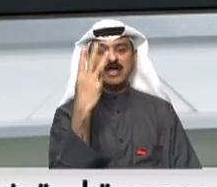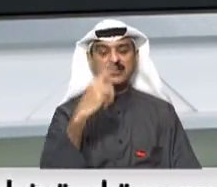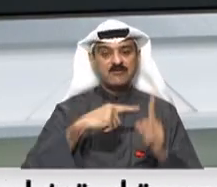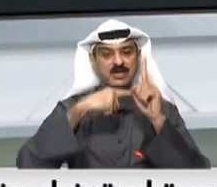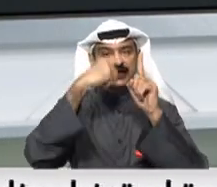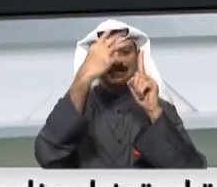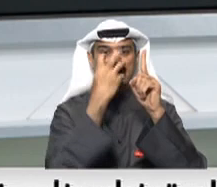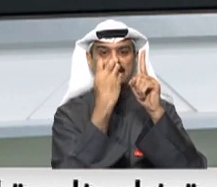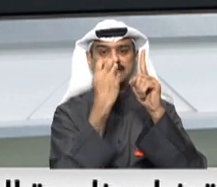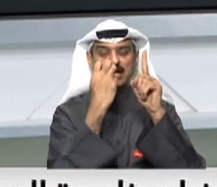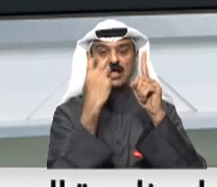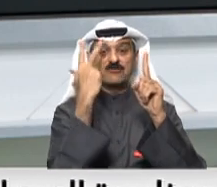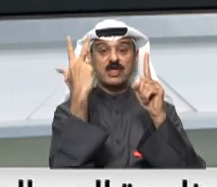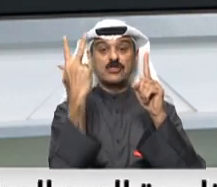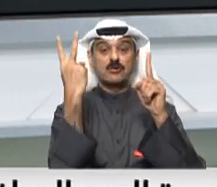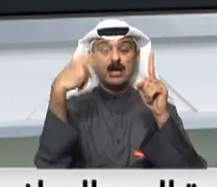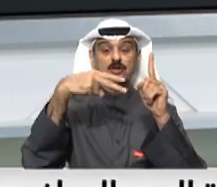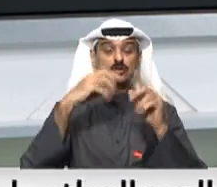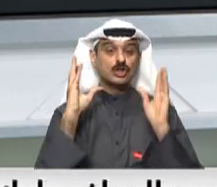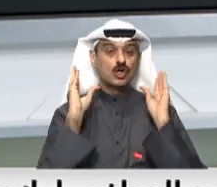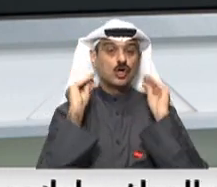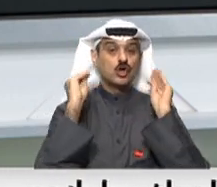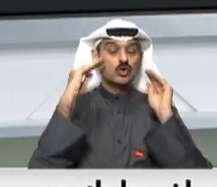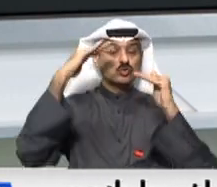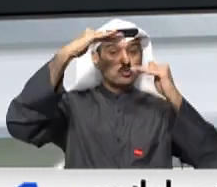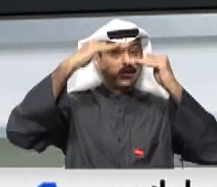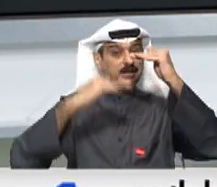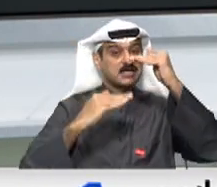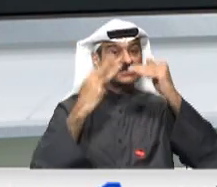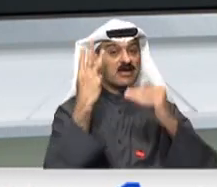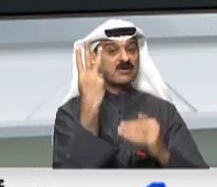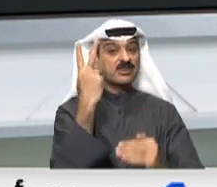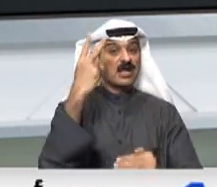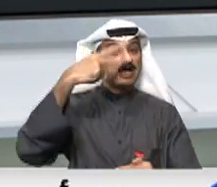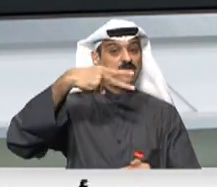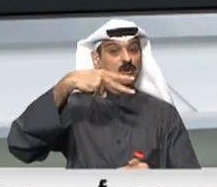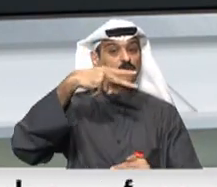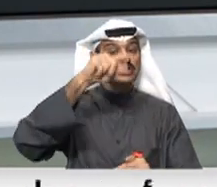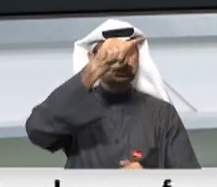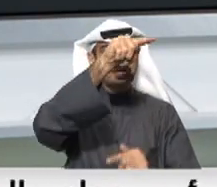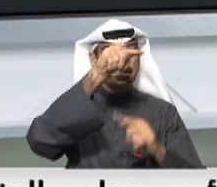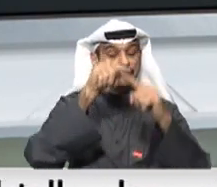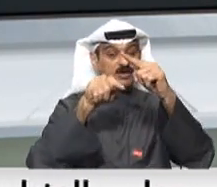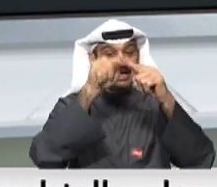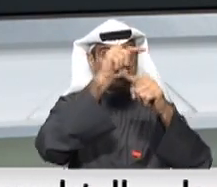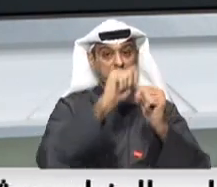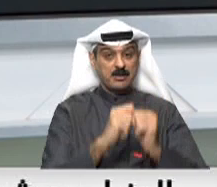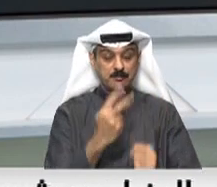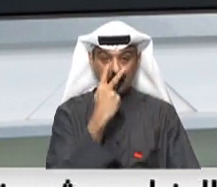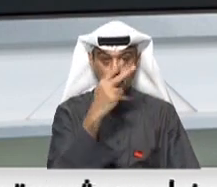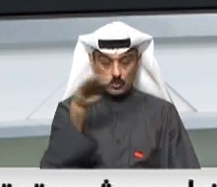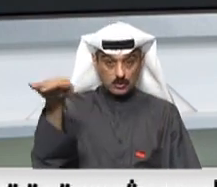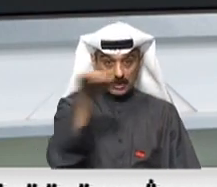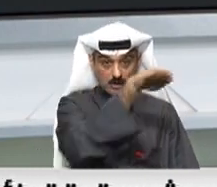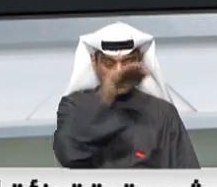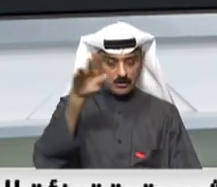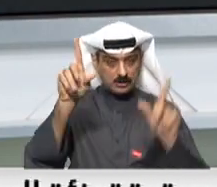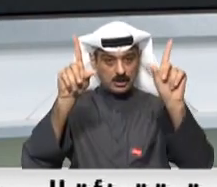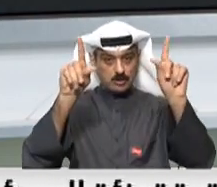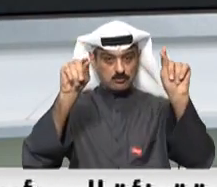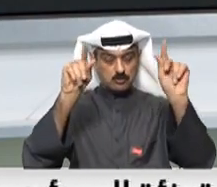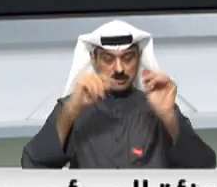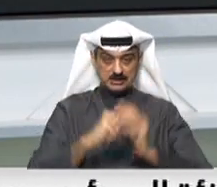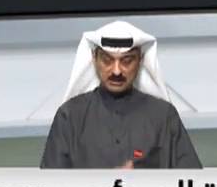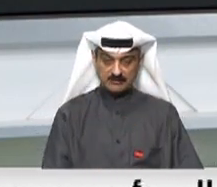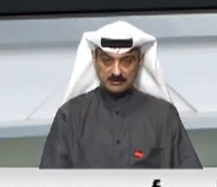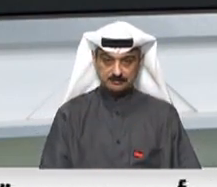درجه مئويه رطوبه نسبيه متدنيه 23% اما الرؤيه الافقيه جيده تزيد عن 12 كلم الليله